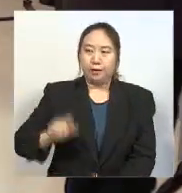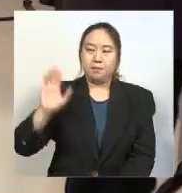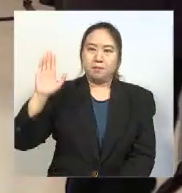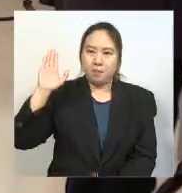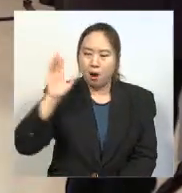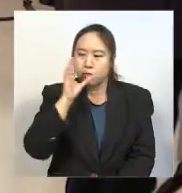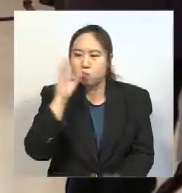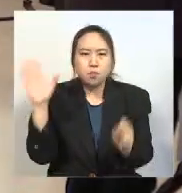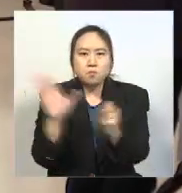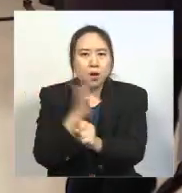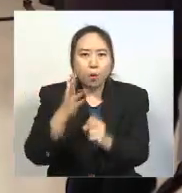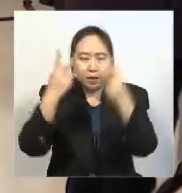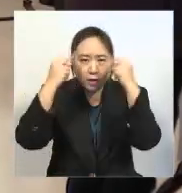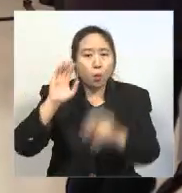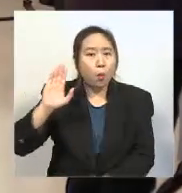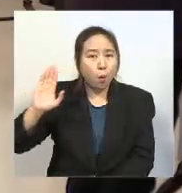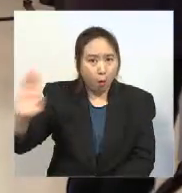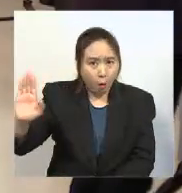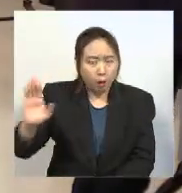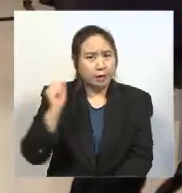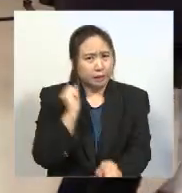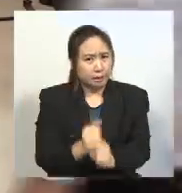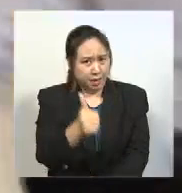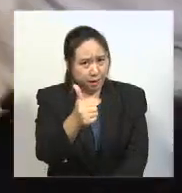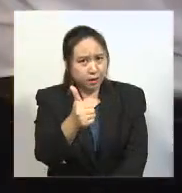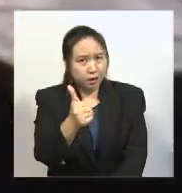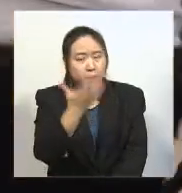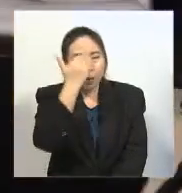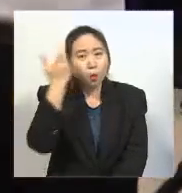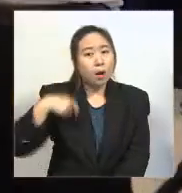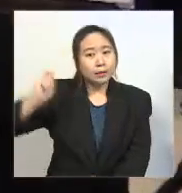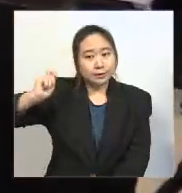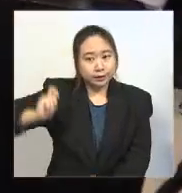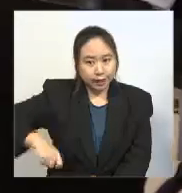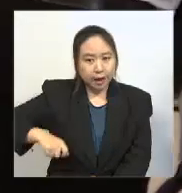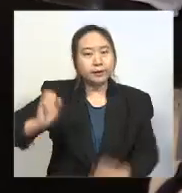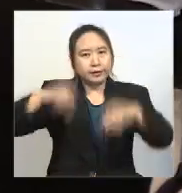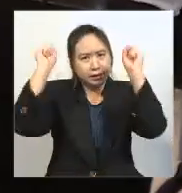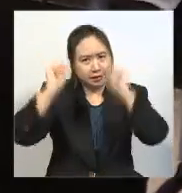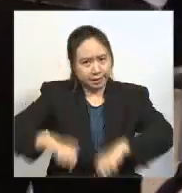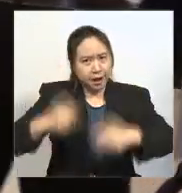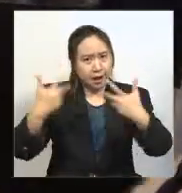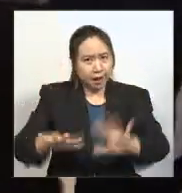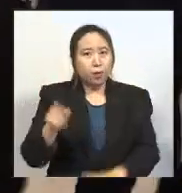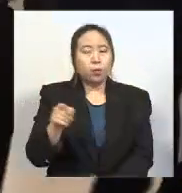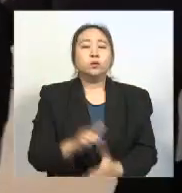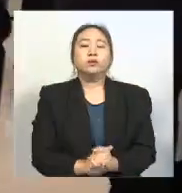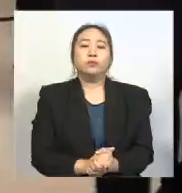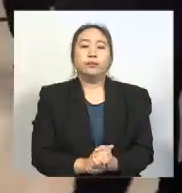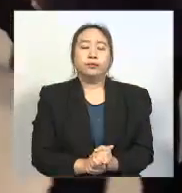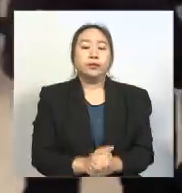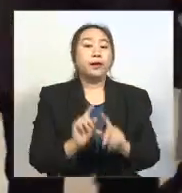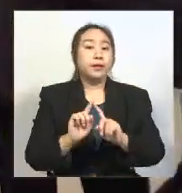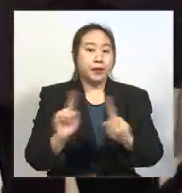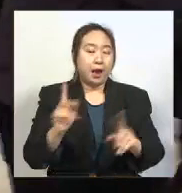านายกรัฐมนตรีแท้จริงแล้วจะทำได้หรือไม่เพราะว่าศาลรัฐธรรมนูญได้วินิจฉัยเรื่องดังกล่าวไปแล้วนะครับแต่ว่าท่